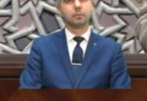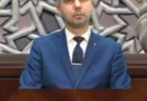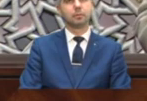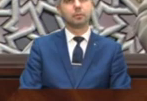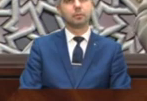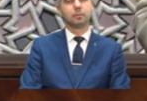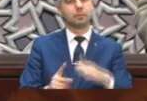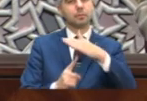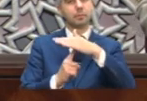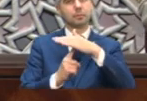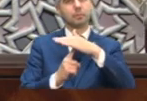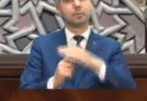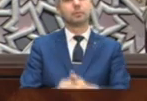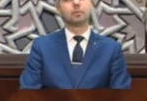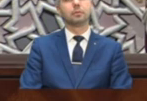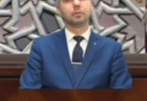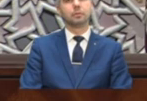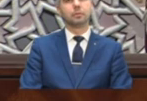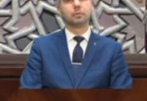نعم نقطة نظام، تفضل السيد الرئيس.